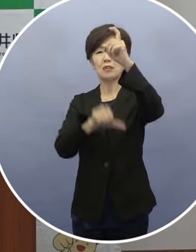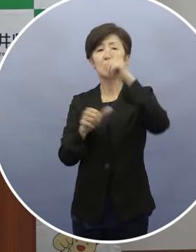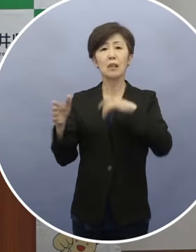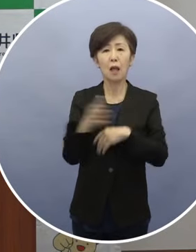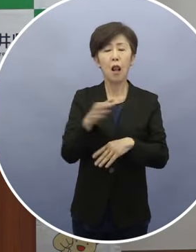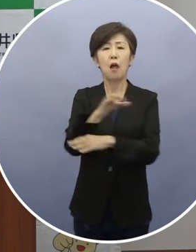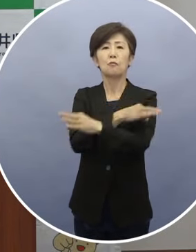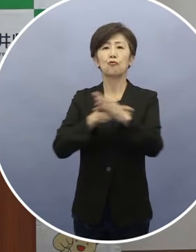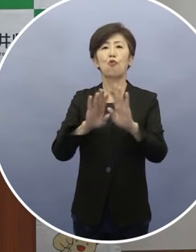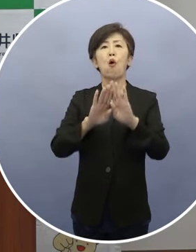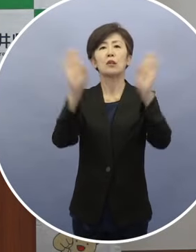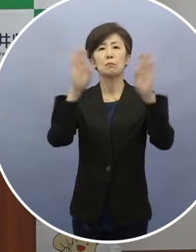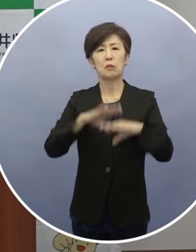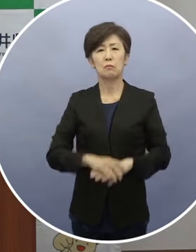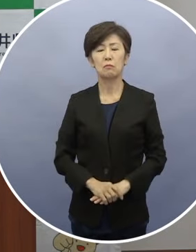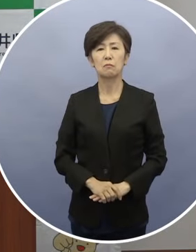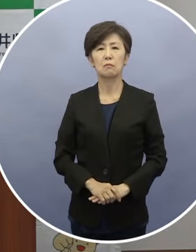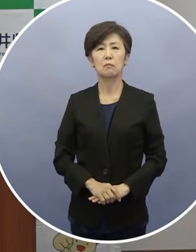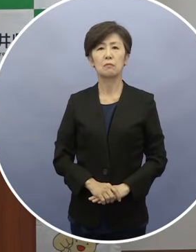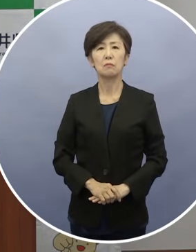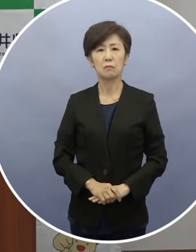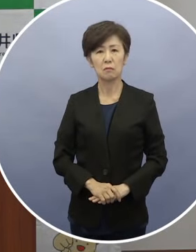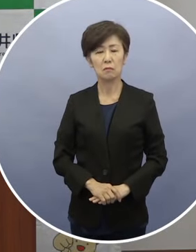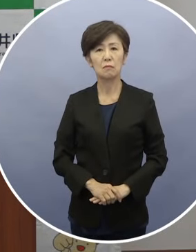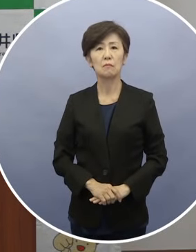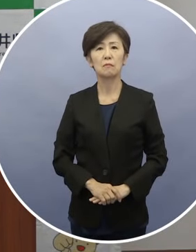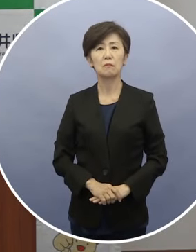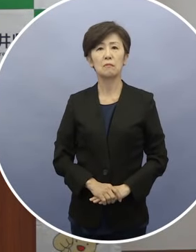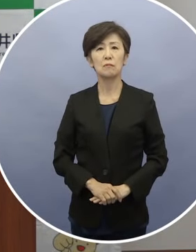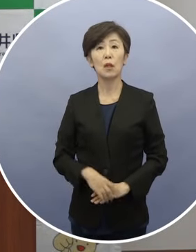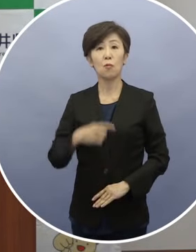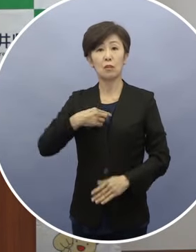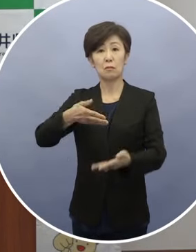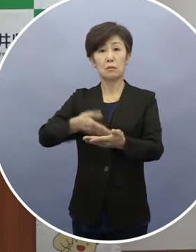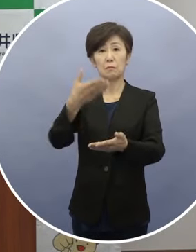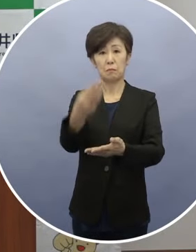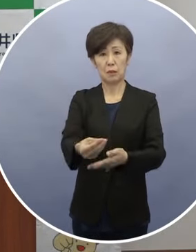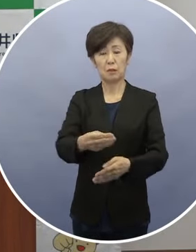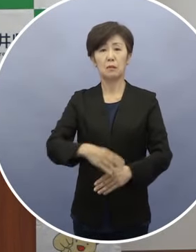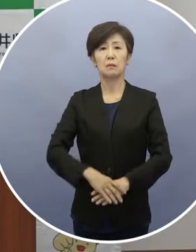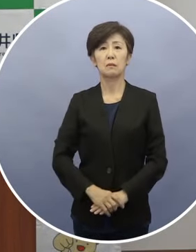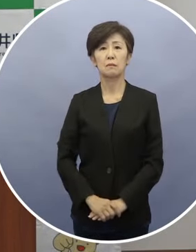ただこうというものでございます。私からは以上でございます。